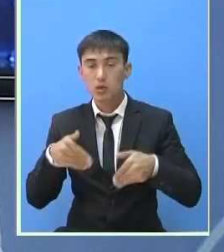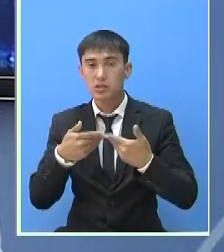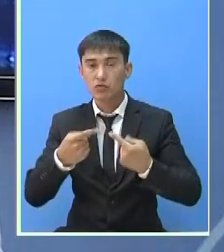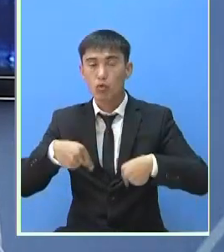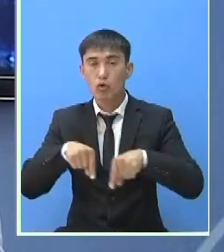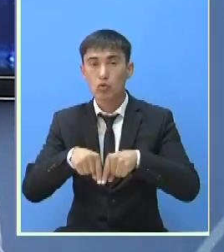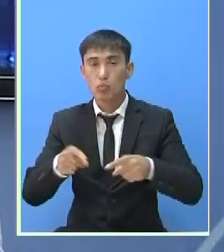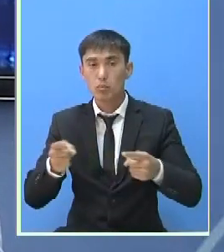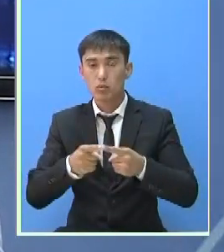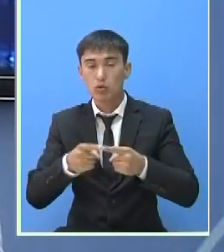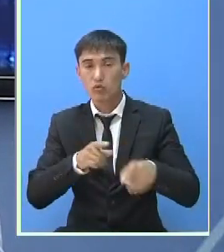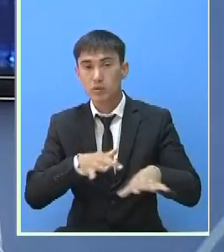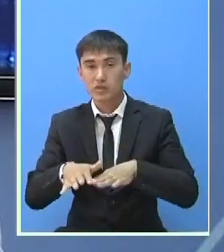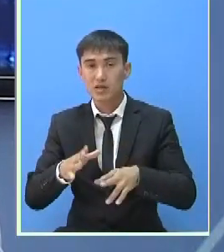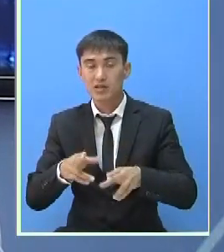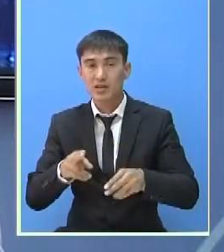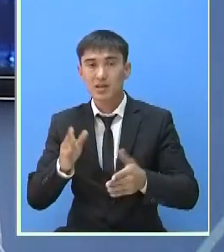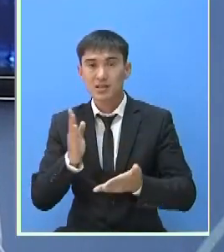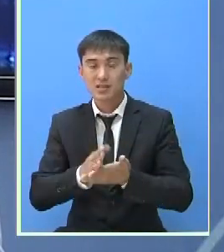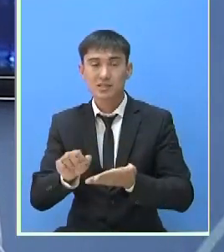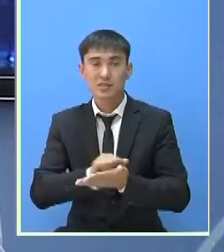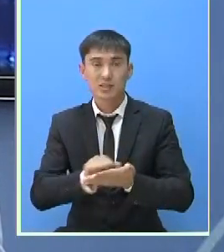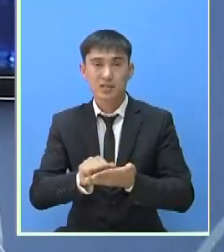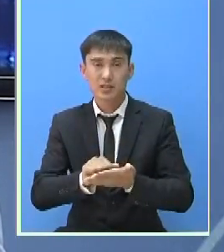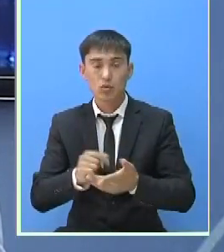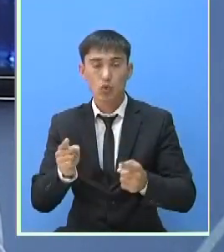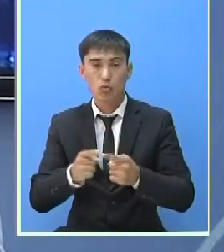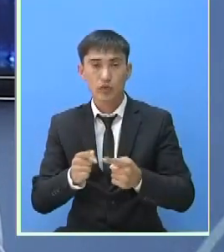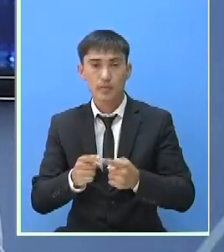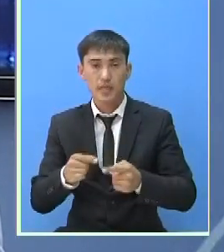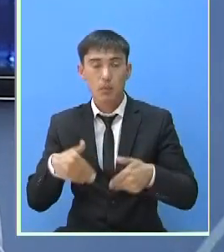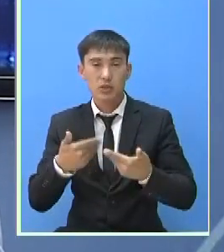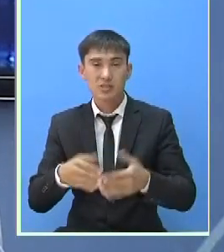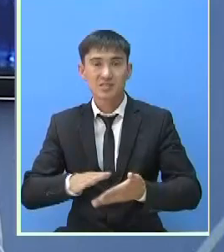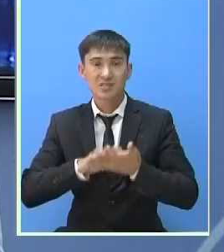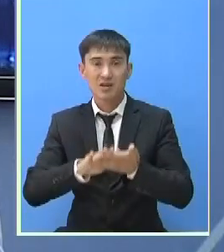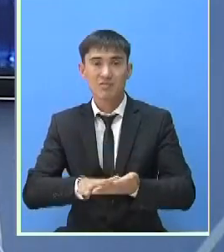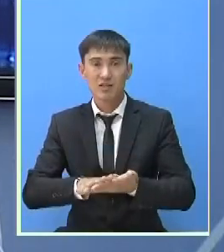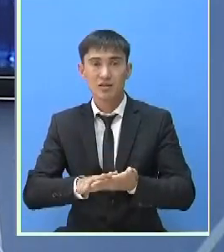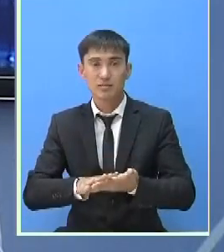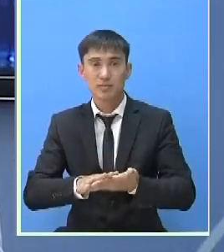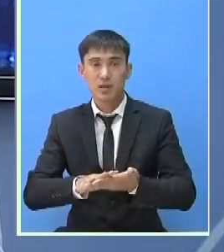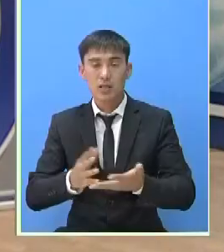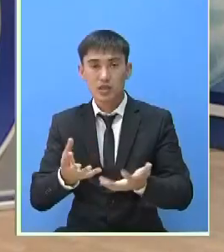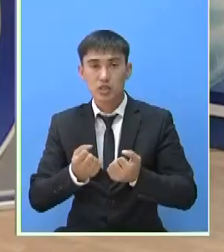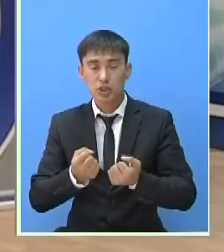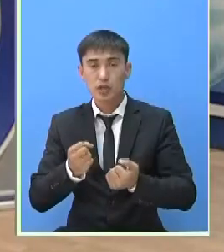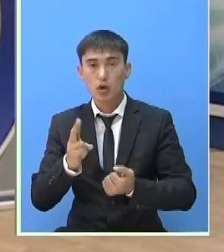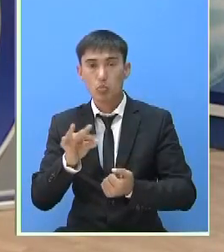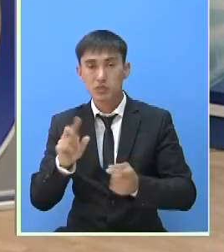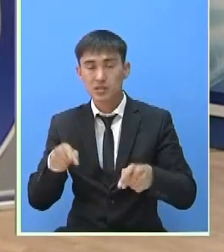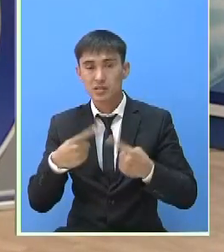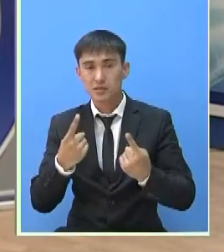уголовного преследования, где расследовано уголовное дело, и обратиться с заявлением о назначении компенсации.